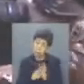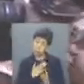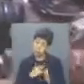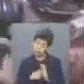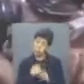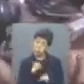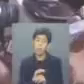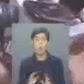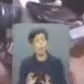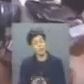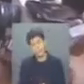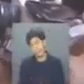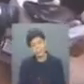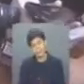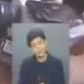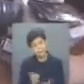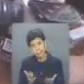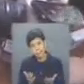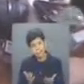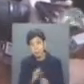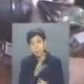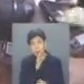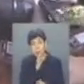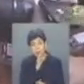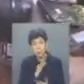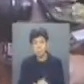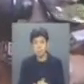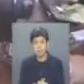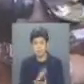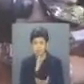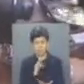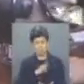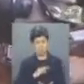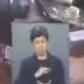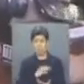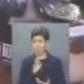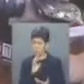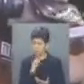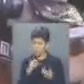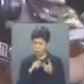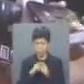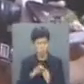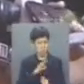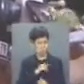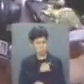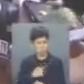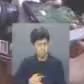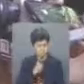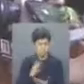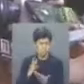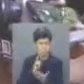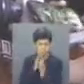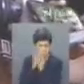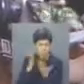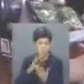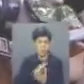โอ้อะไรก็ตามที่มันหมิ่นเมต่อการหมิ่นพระบรมเดชานุภาพนะครับอะไรที่ห